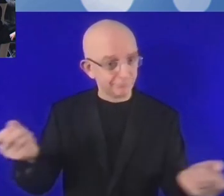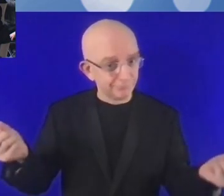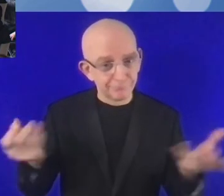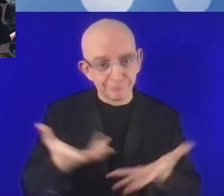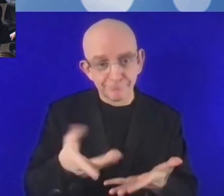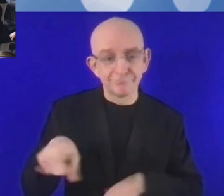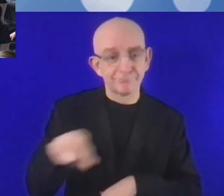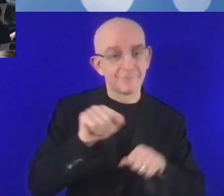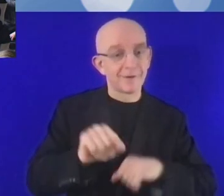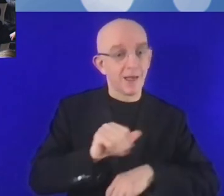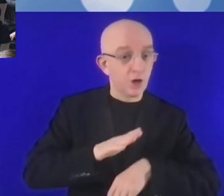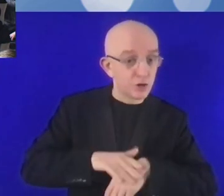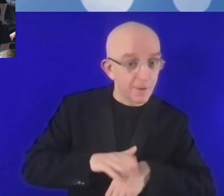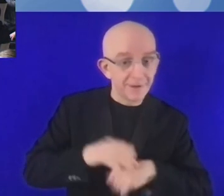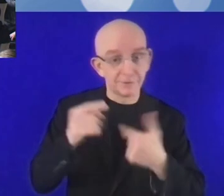свой вклад,